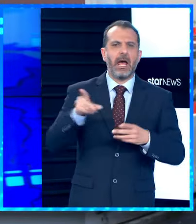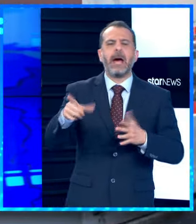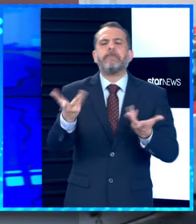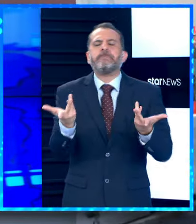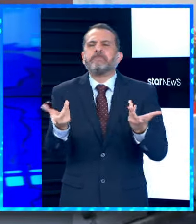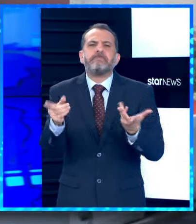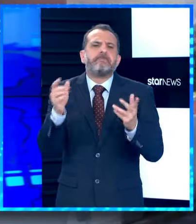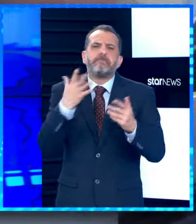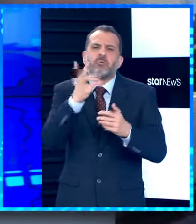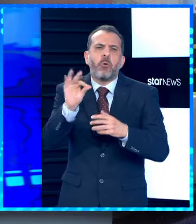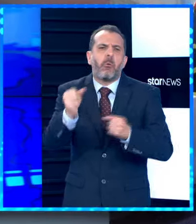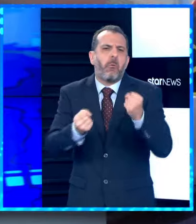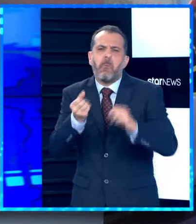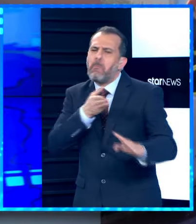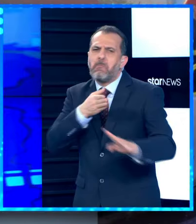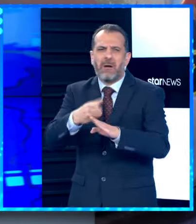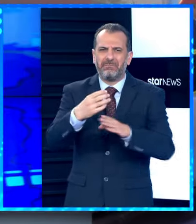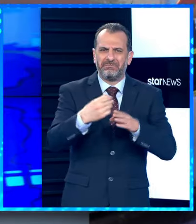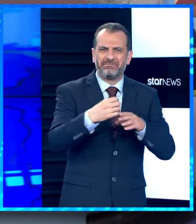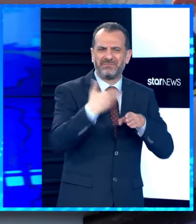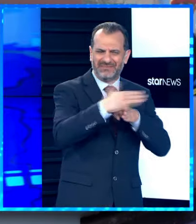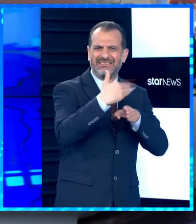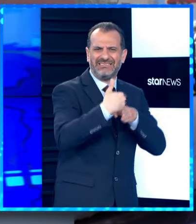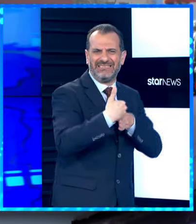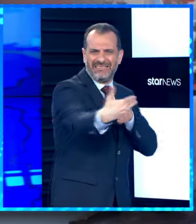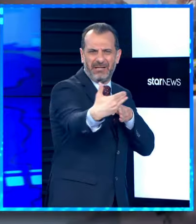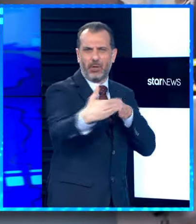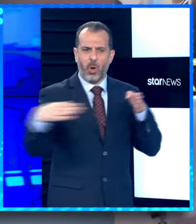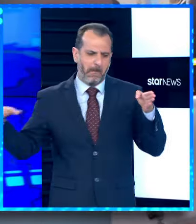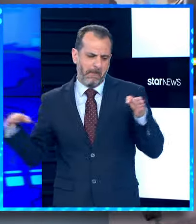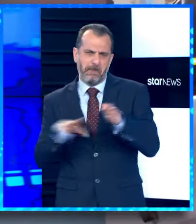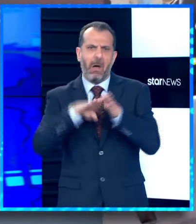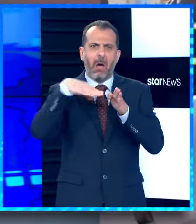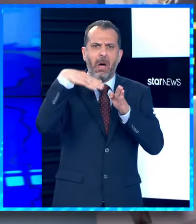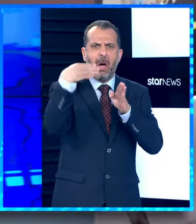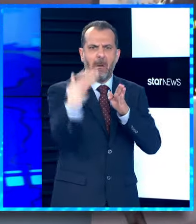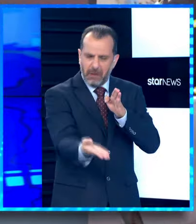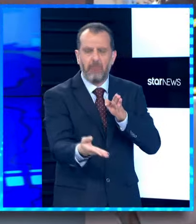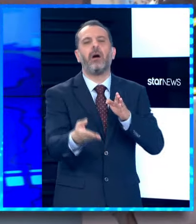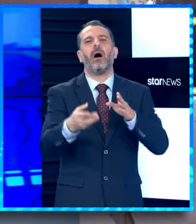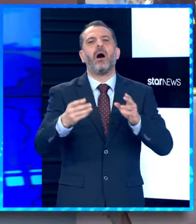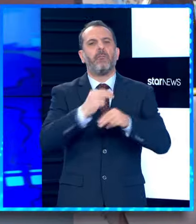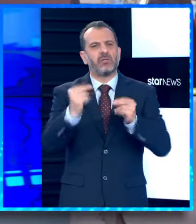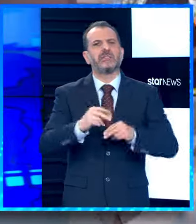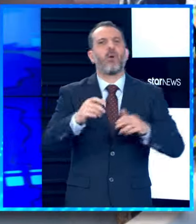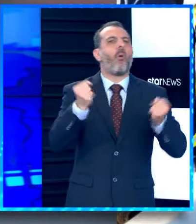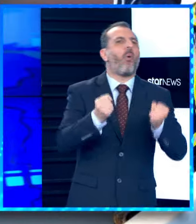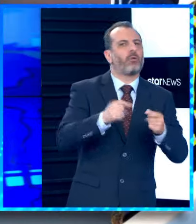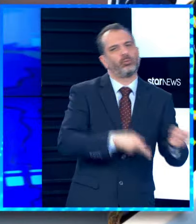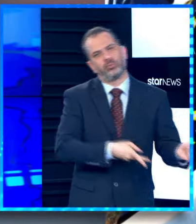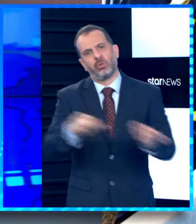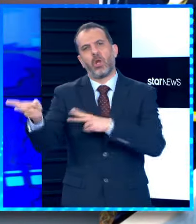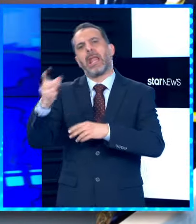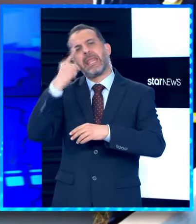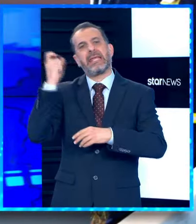του οχήματος που προσέκρουσε στο προστατευτικό διάζωμα και αναποδογύρισε στο δρόμο. Ο οδηγός μεταφέρθηκε στο Γενικό